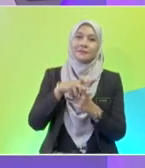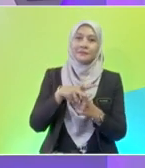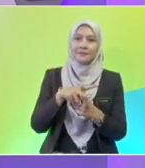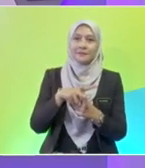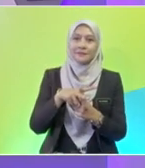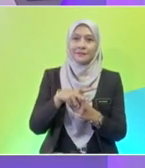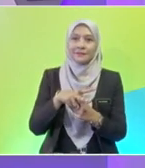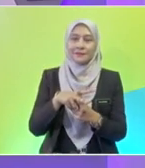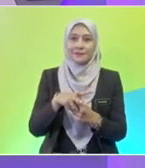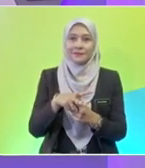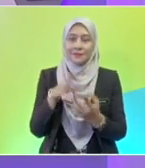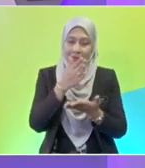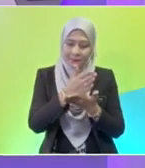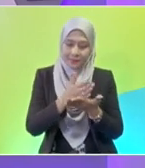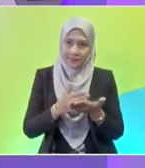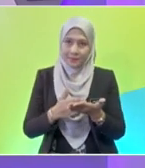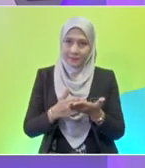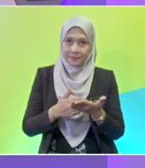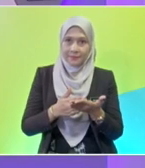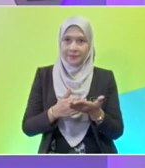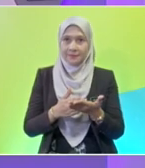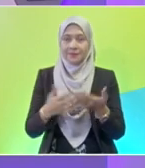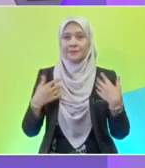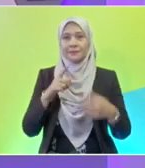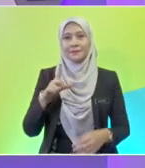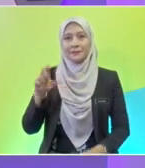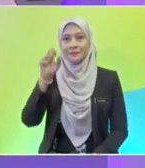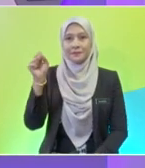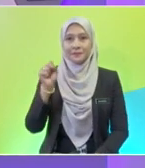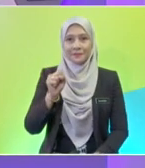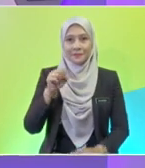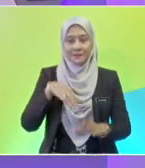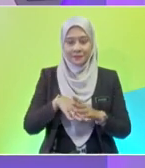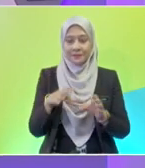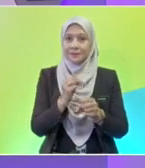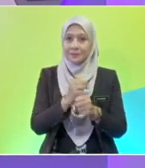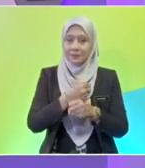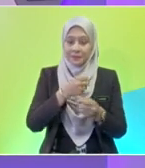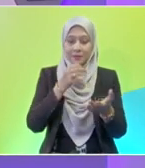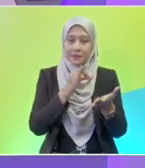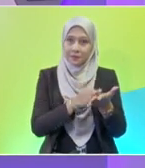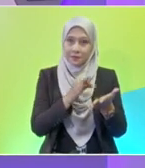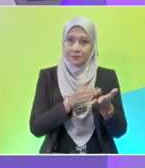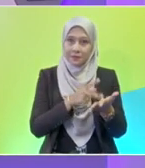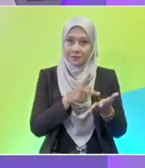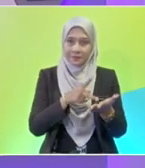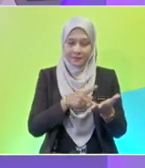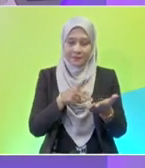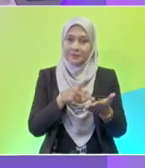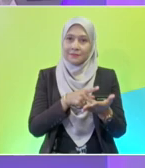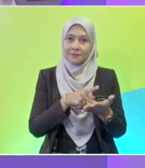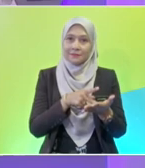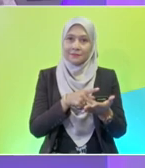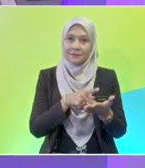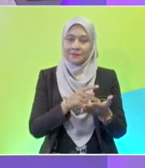sebagiannya bukan semua sebagainya merupakan soalan dalam bentuk penyiraan jadi ini adalah satu contoh soal dan